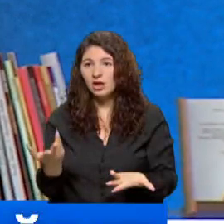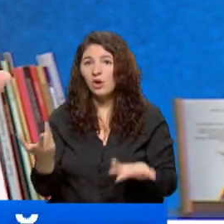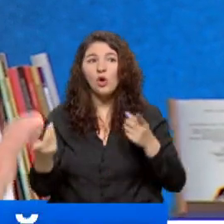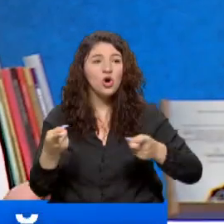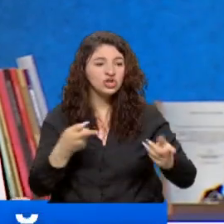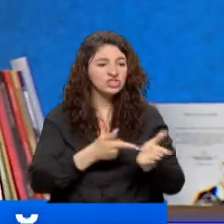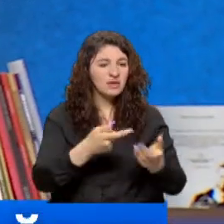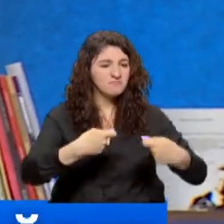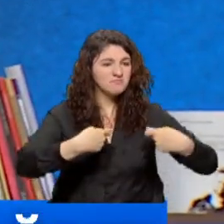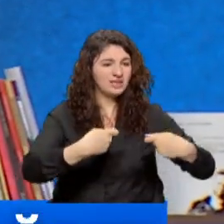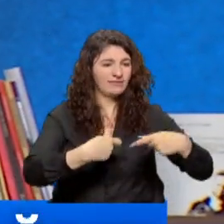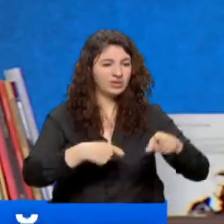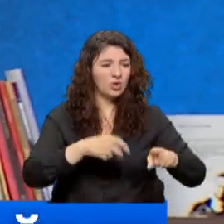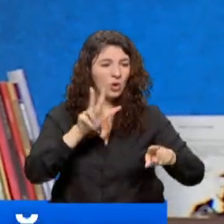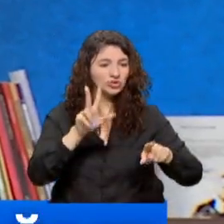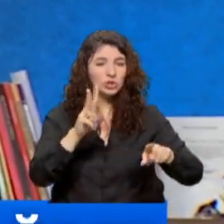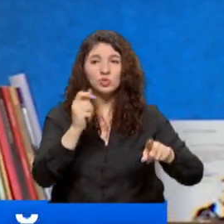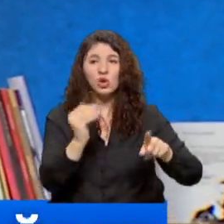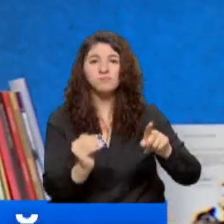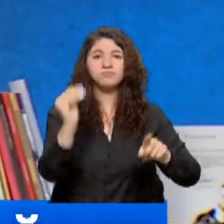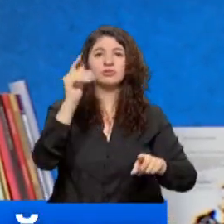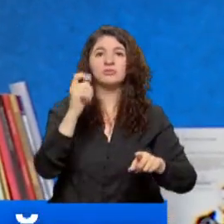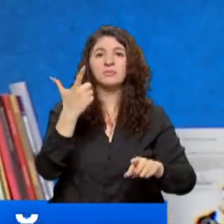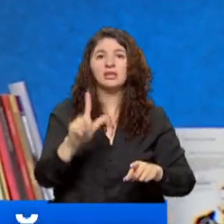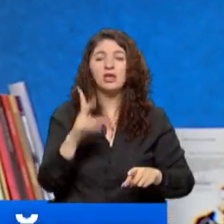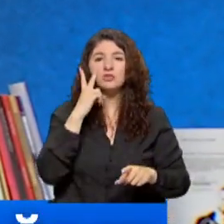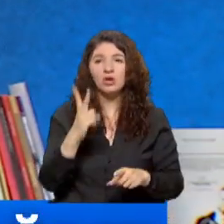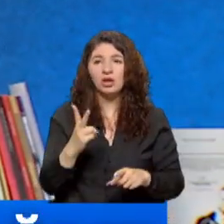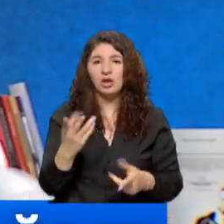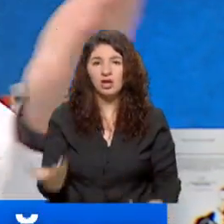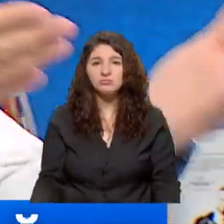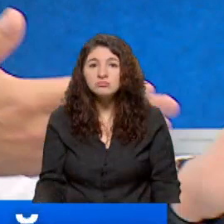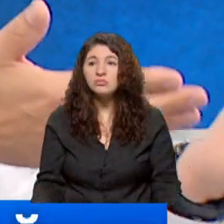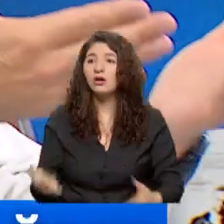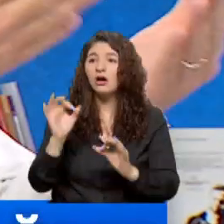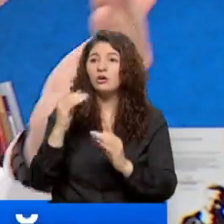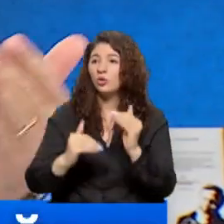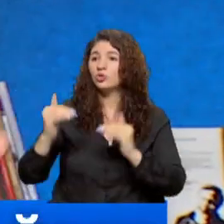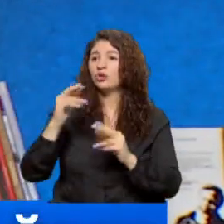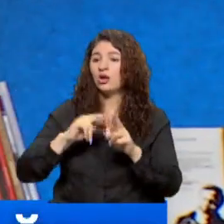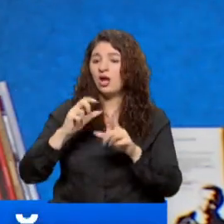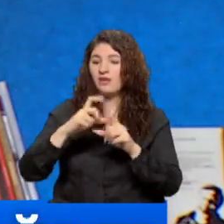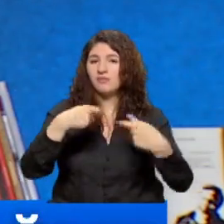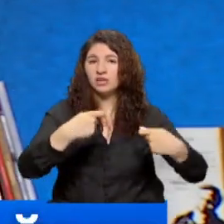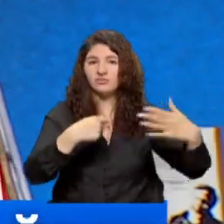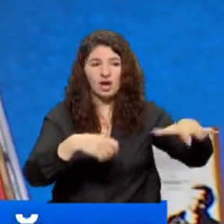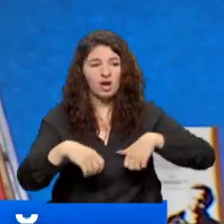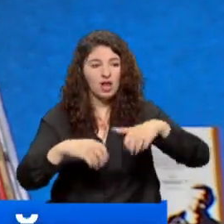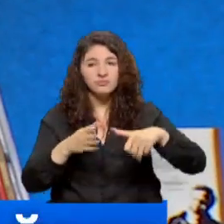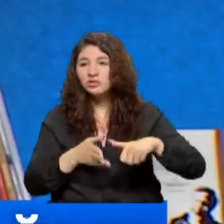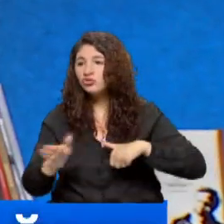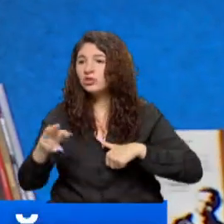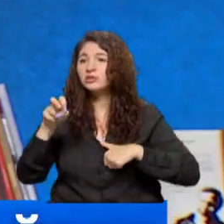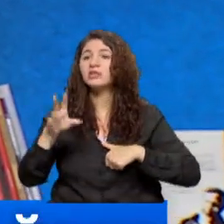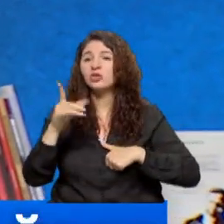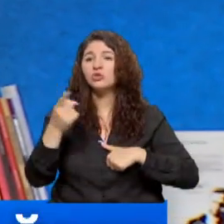o çiftçinin maliyetini 32 kuruş aktardılar litre basıldı Çünkü hala yüksek KDV ile girdileri var ama